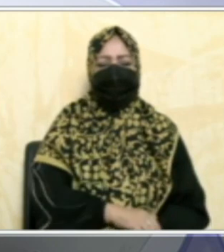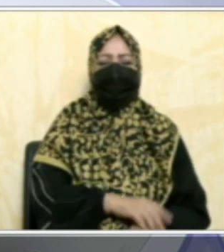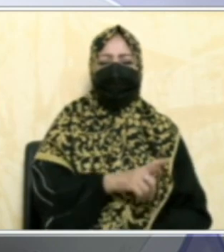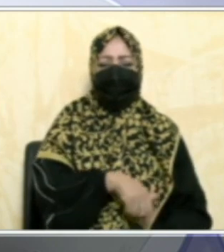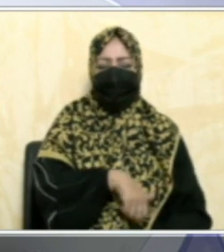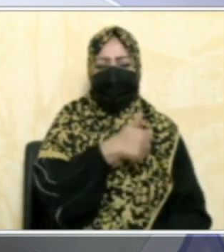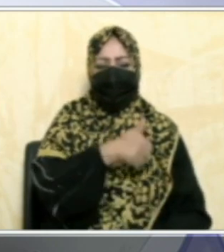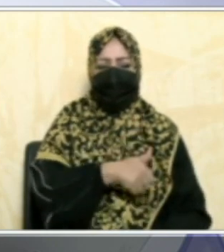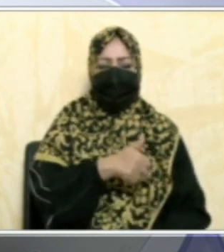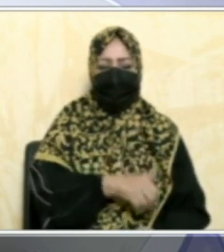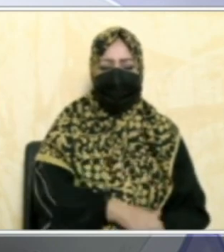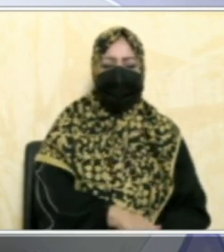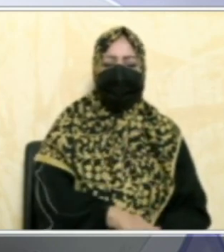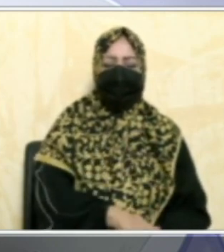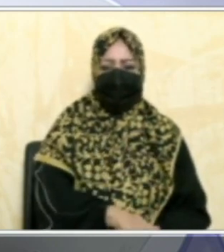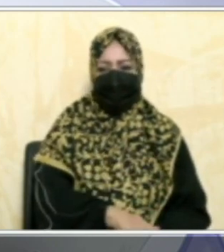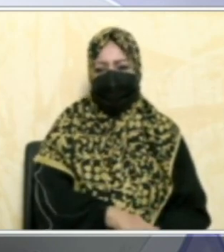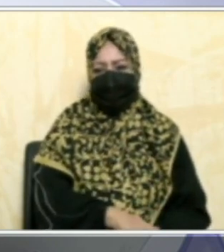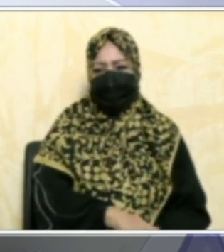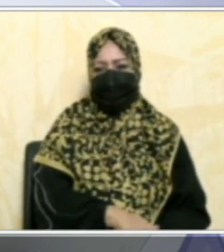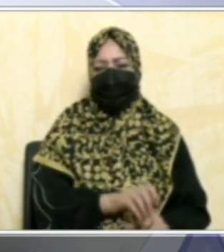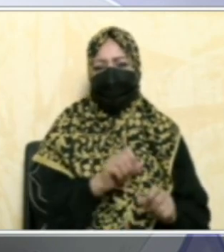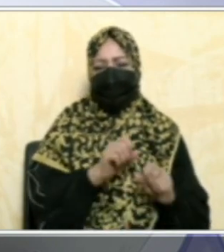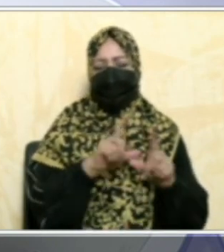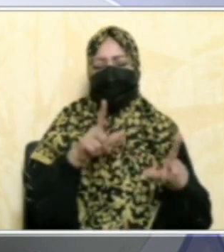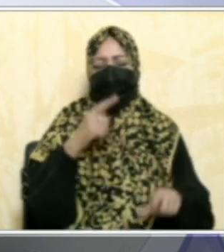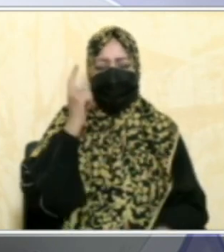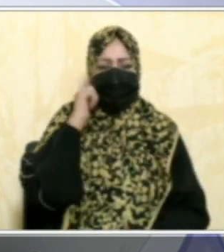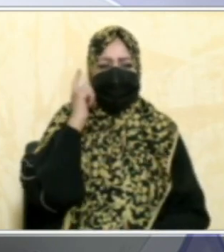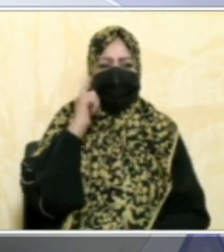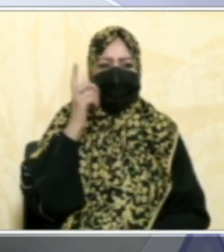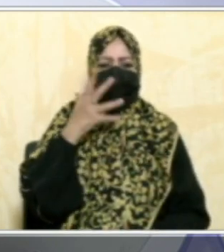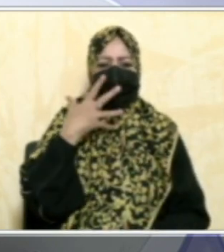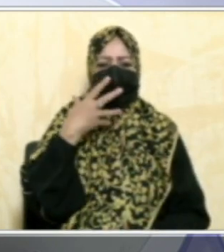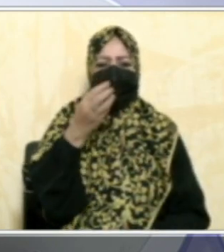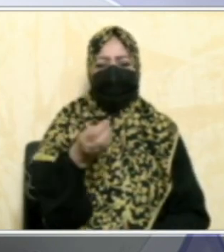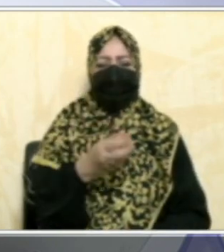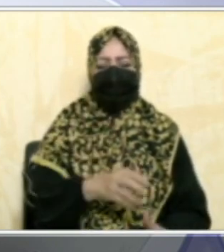واضح ان شاء الله. تسمع ان شاء الله يفتح عليك يا شيخ. الله يسلمك.